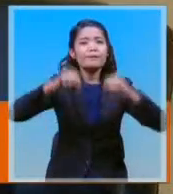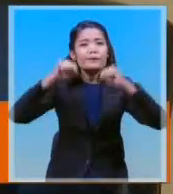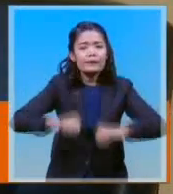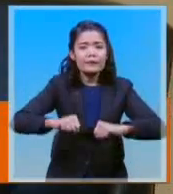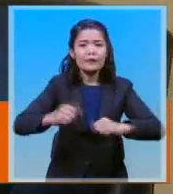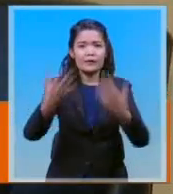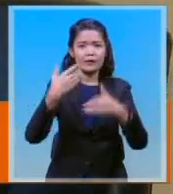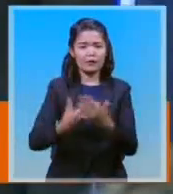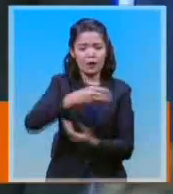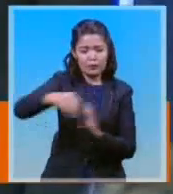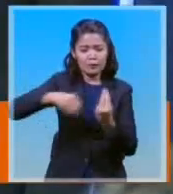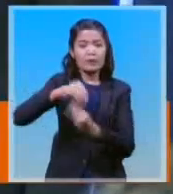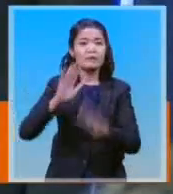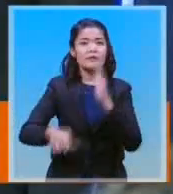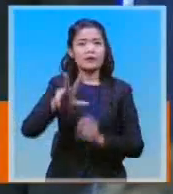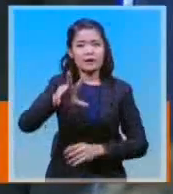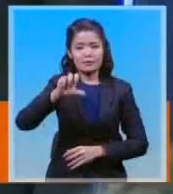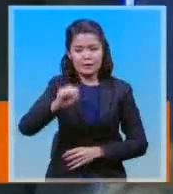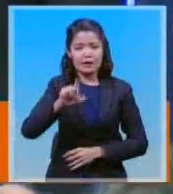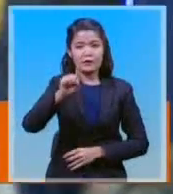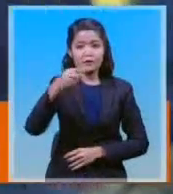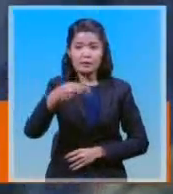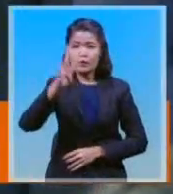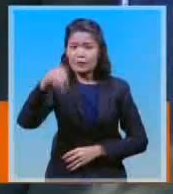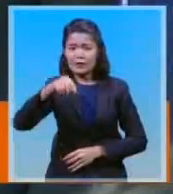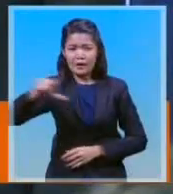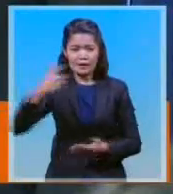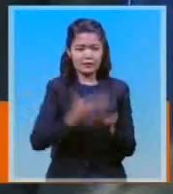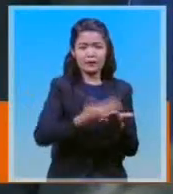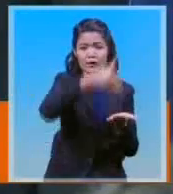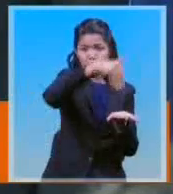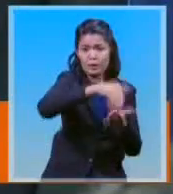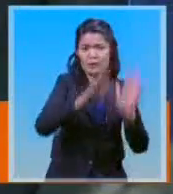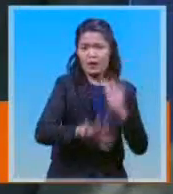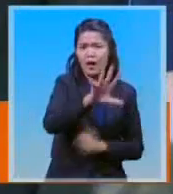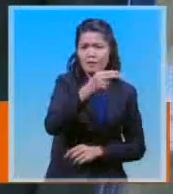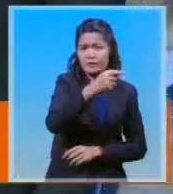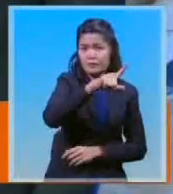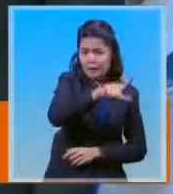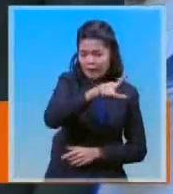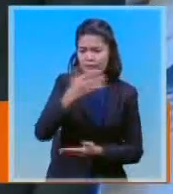3 1 6พันล้านบาทโดยใช้งบฟางไม่ถึง 5หมดแล้วบาทครับ